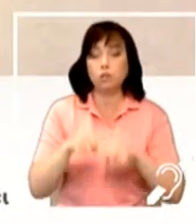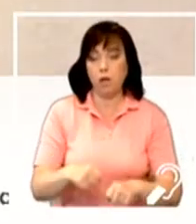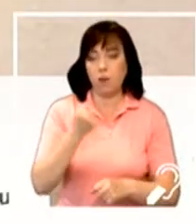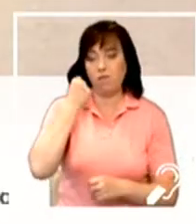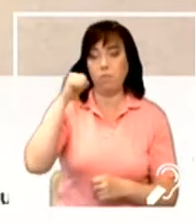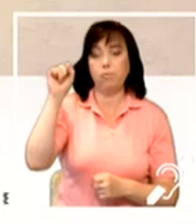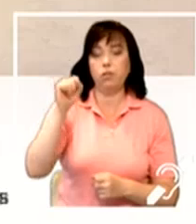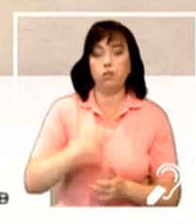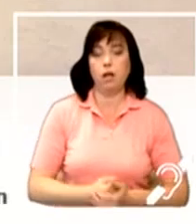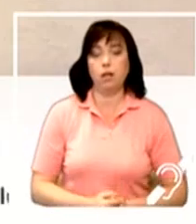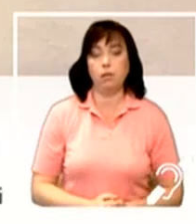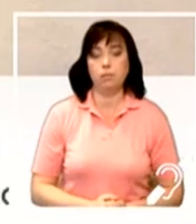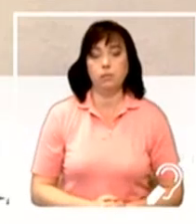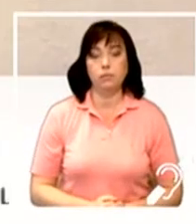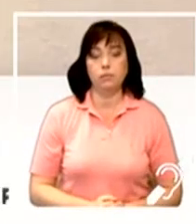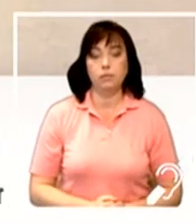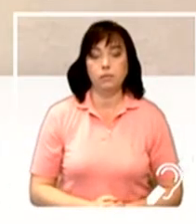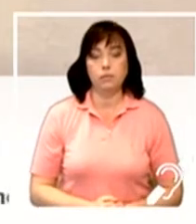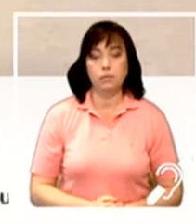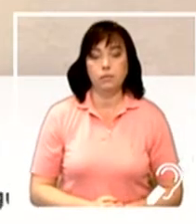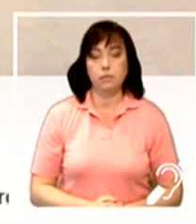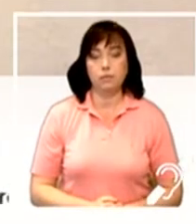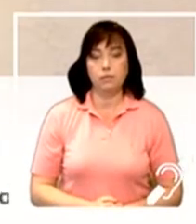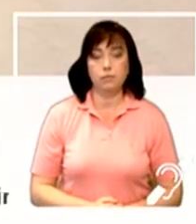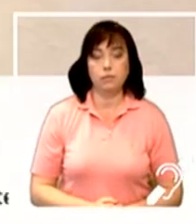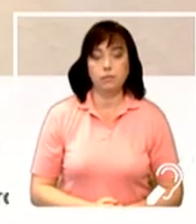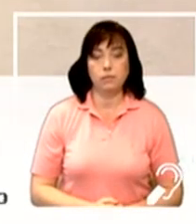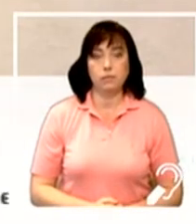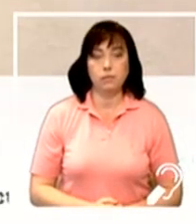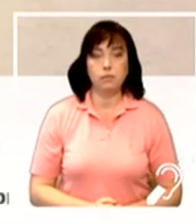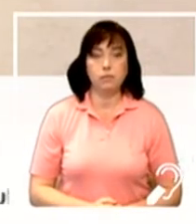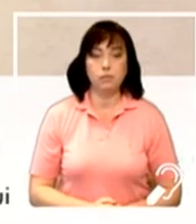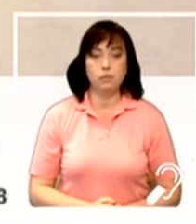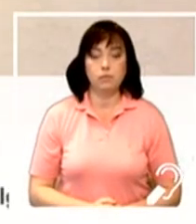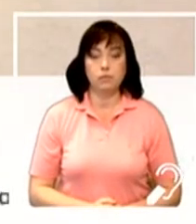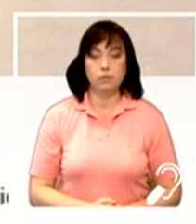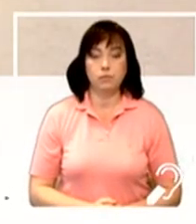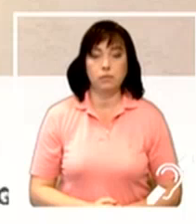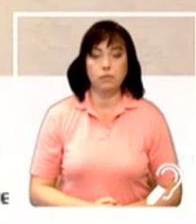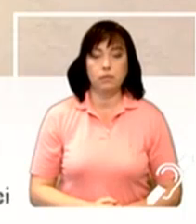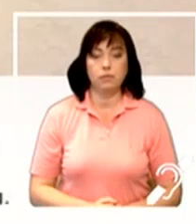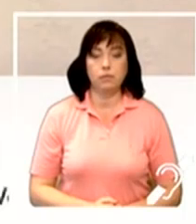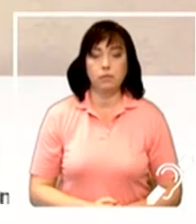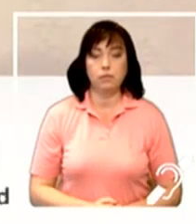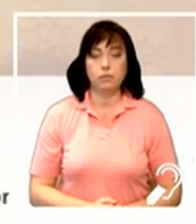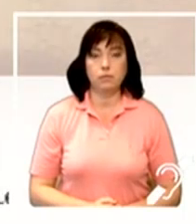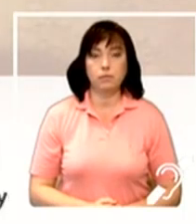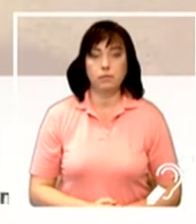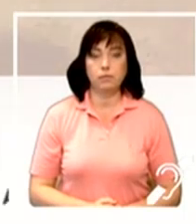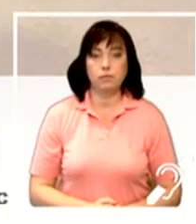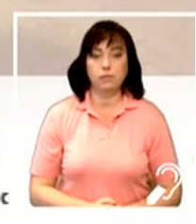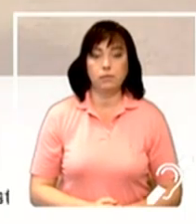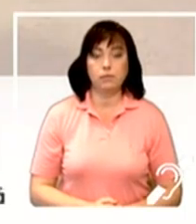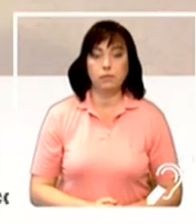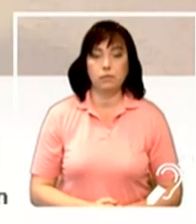знахабнілій, як Росії. Ми маємо суттєві результати на сході нашої країни. Про це вже достатньо